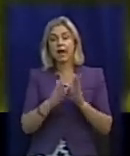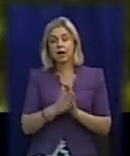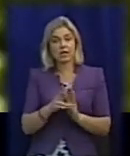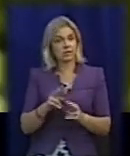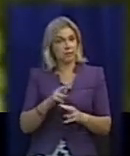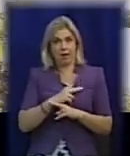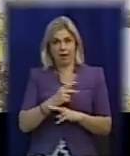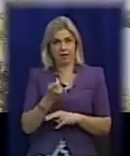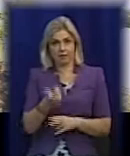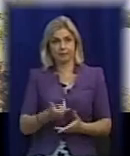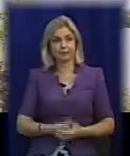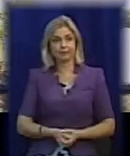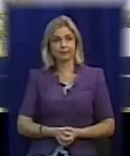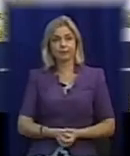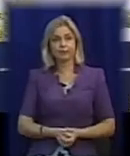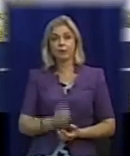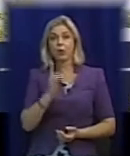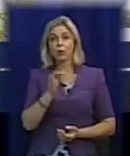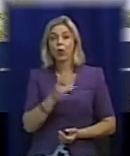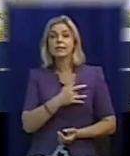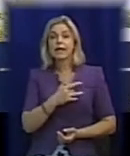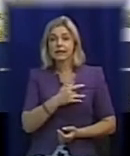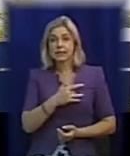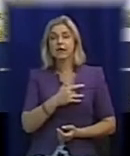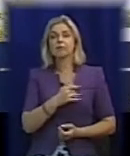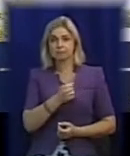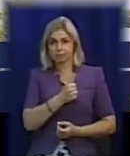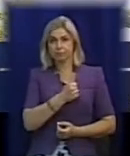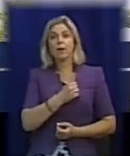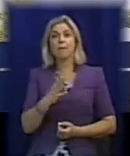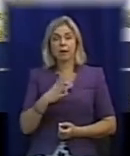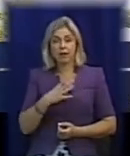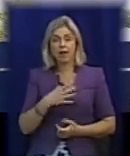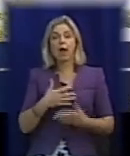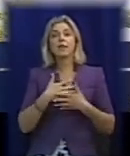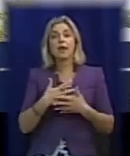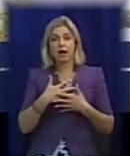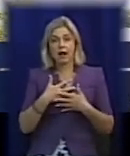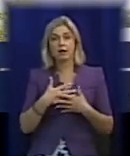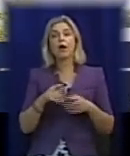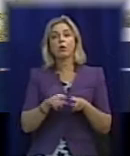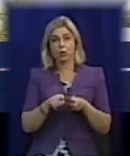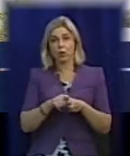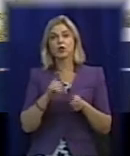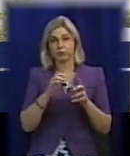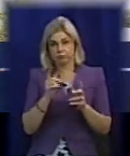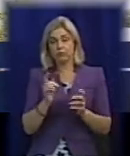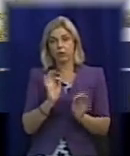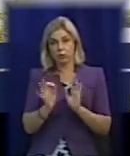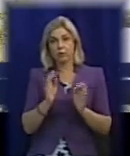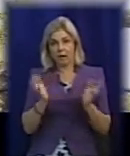смерті. Але серцева діяльність була, дихальна функція була теж збережена,